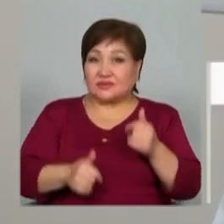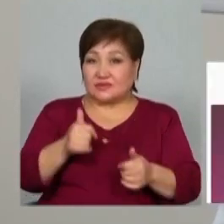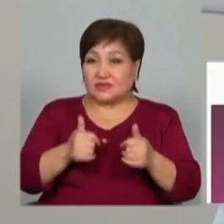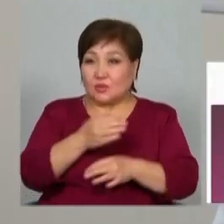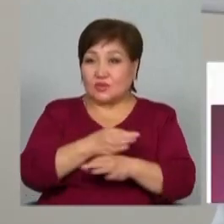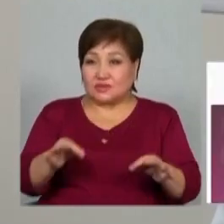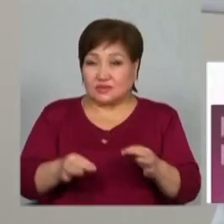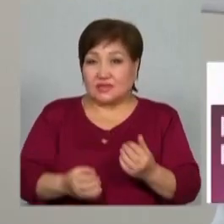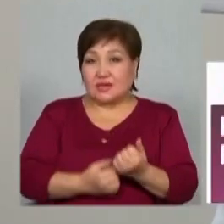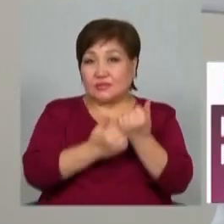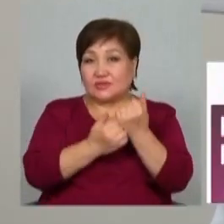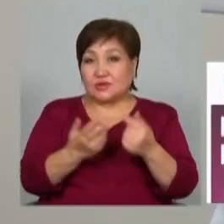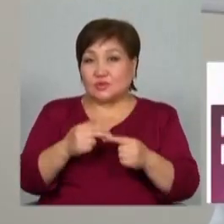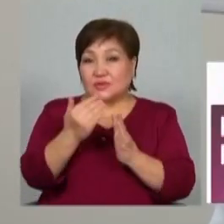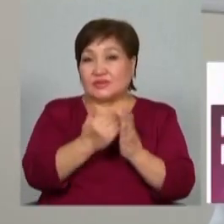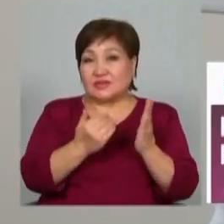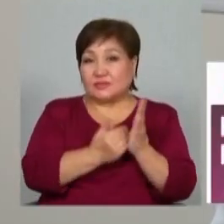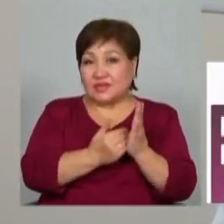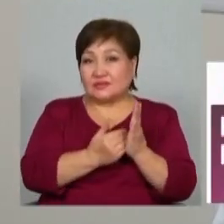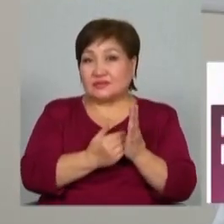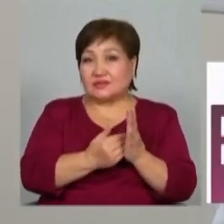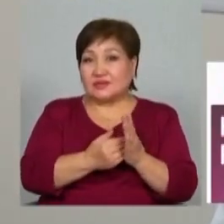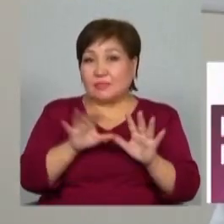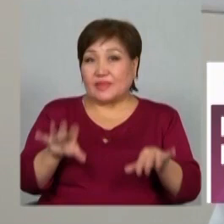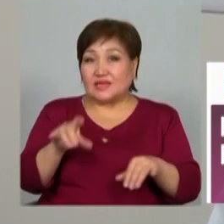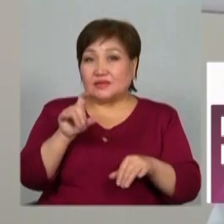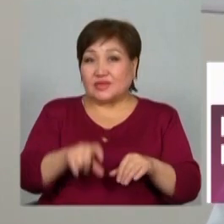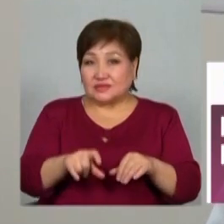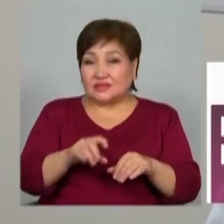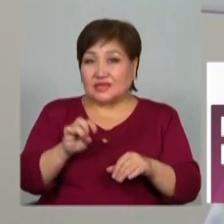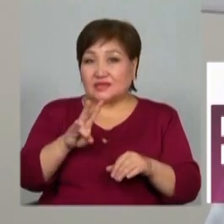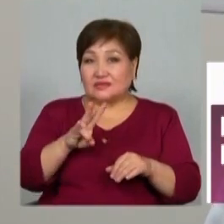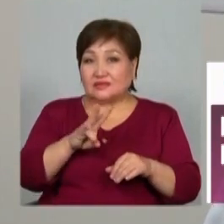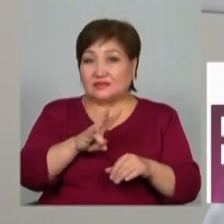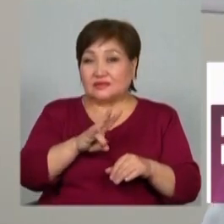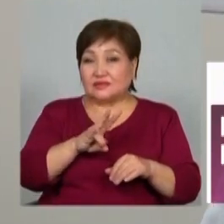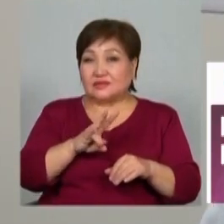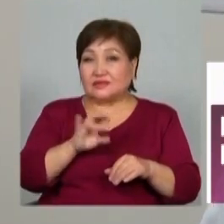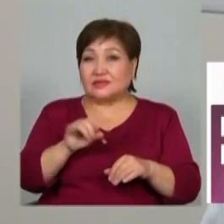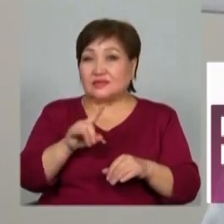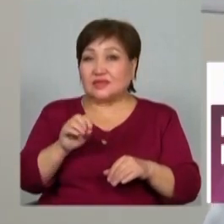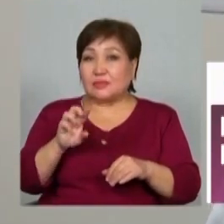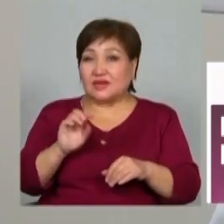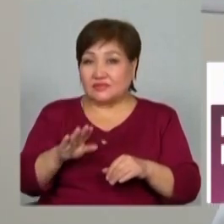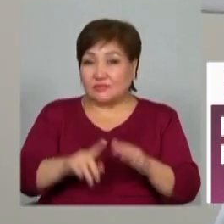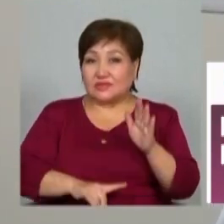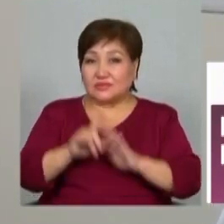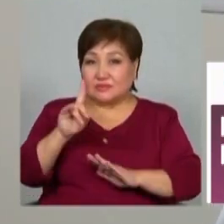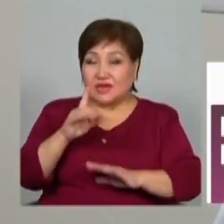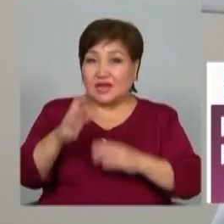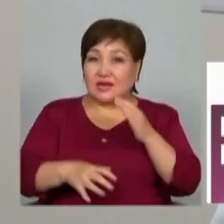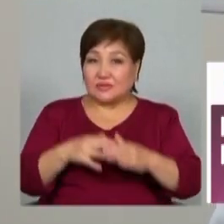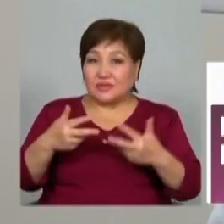осындай бағдарламаның елбасының Нұрсұлтан Әбішұлы Назарбаевтың бастамасымен әлемде енді теңдесі жоқ бағдарлама деп айтсақ